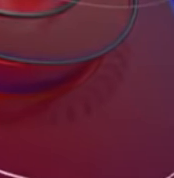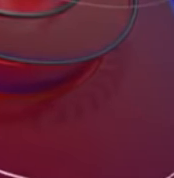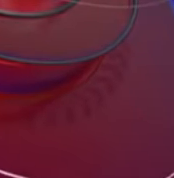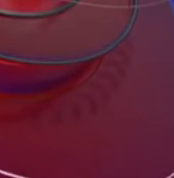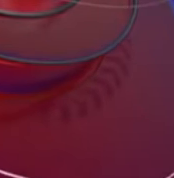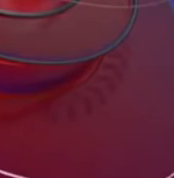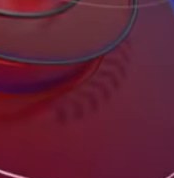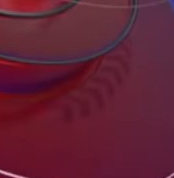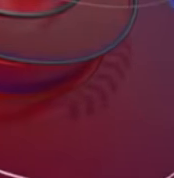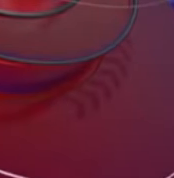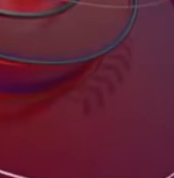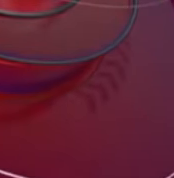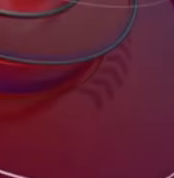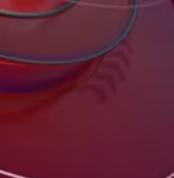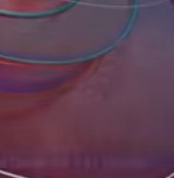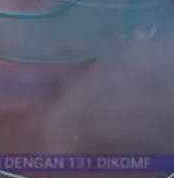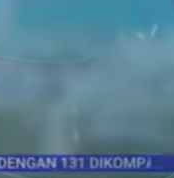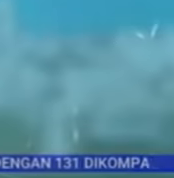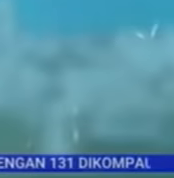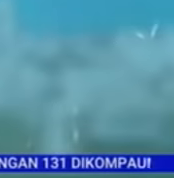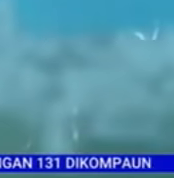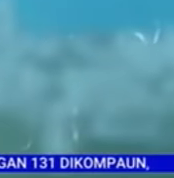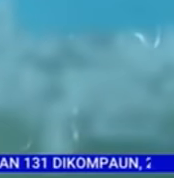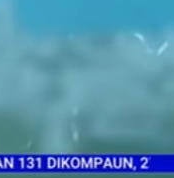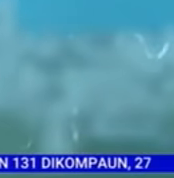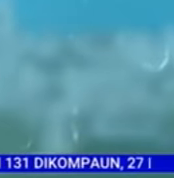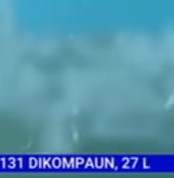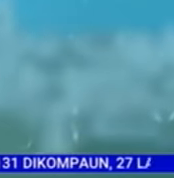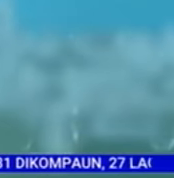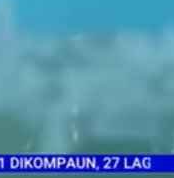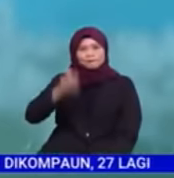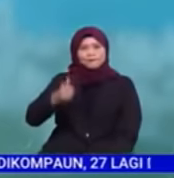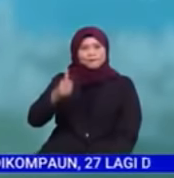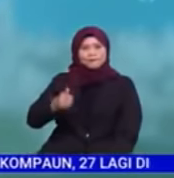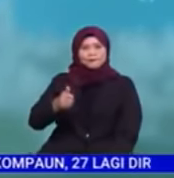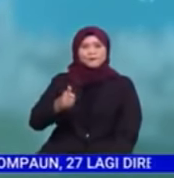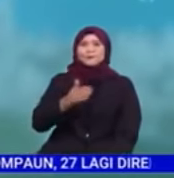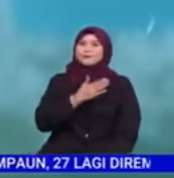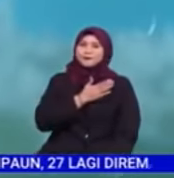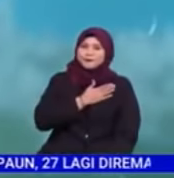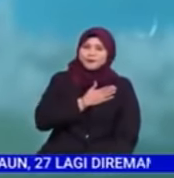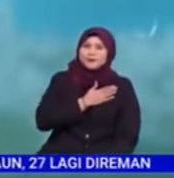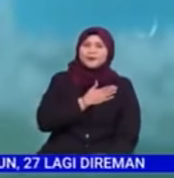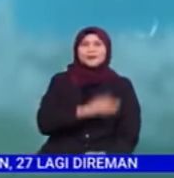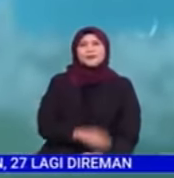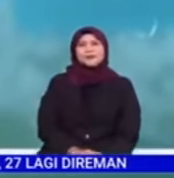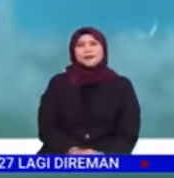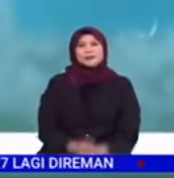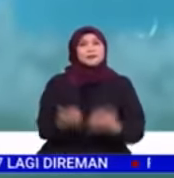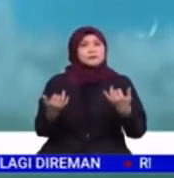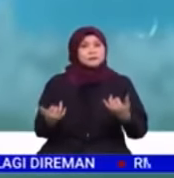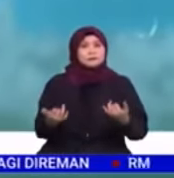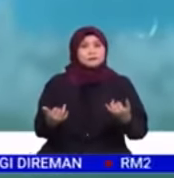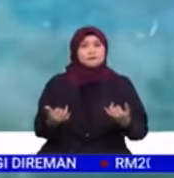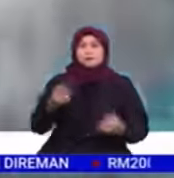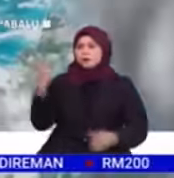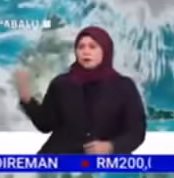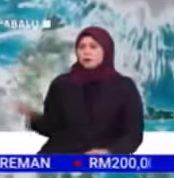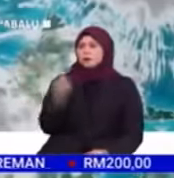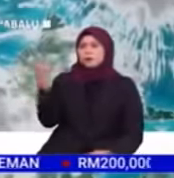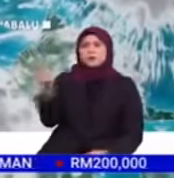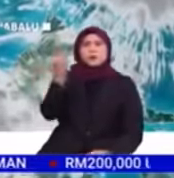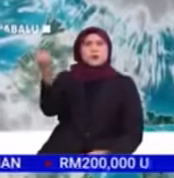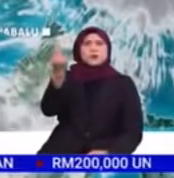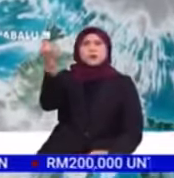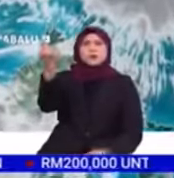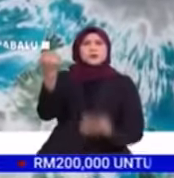hai Hai assalamualaikum dan salam sejahtera pada kita ke ini tofoiso reggae